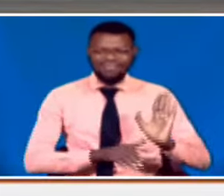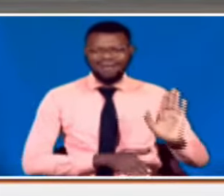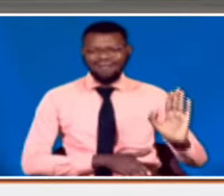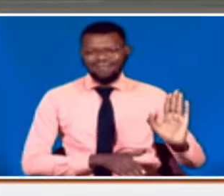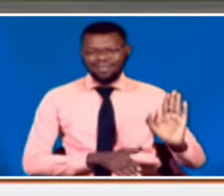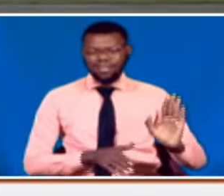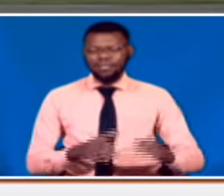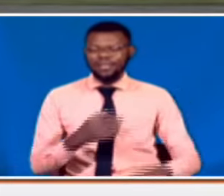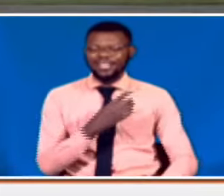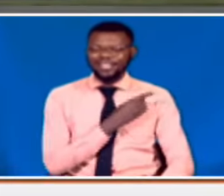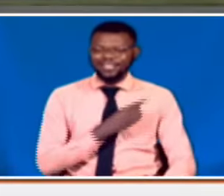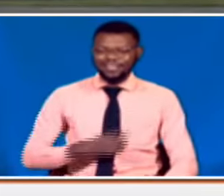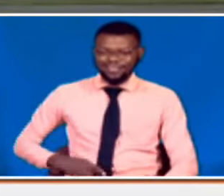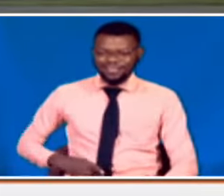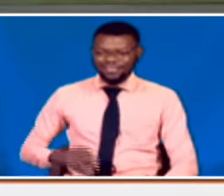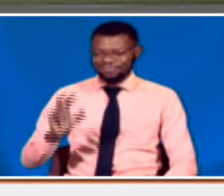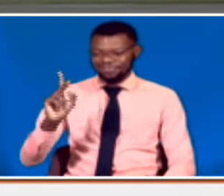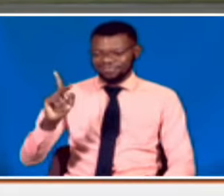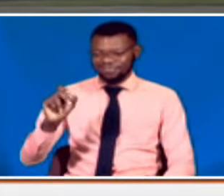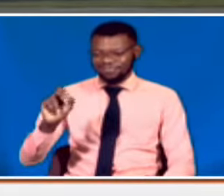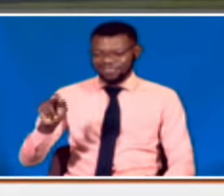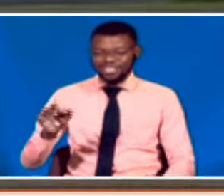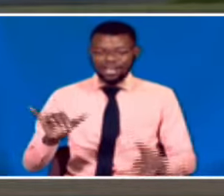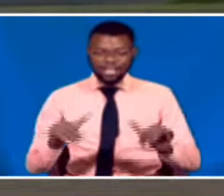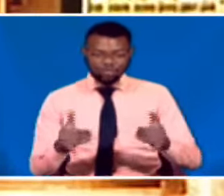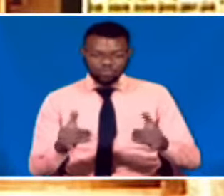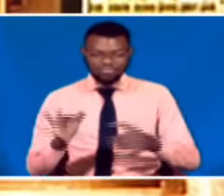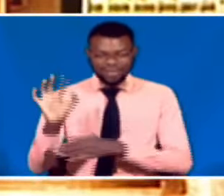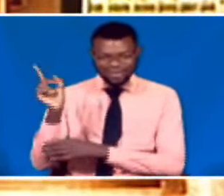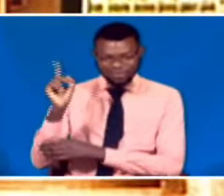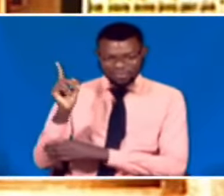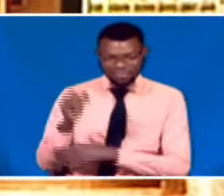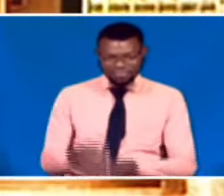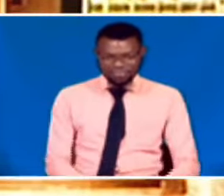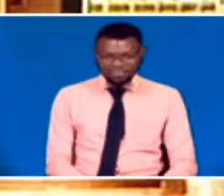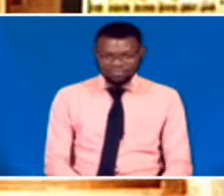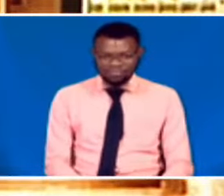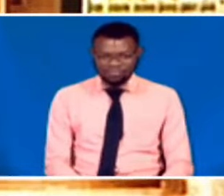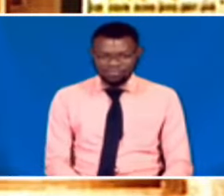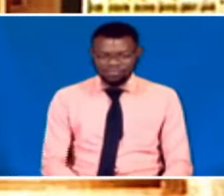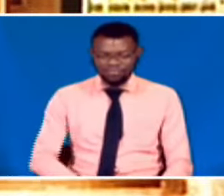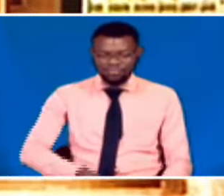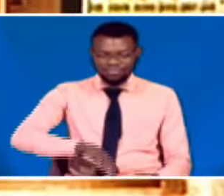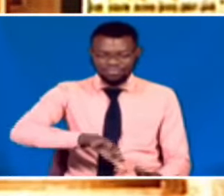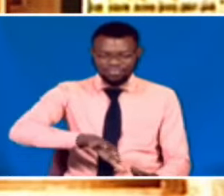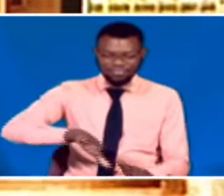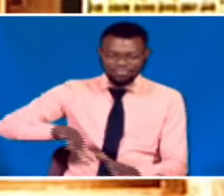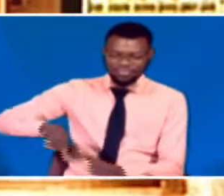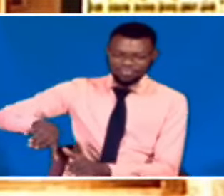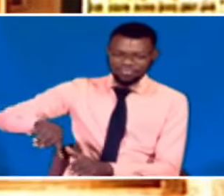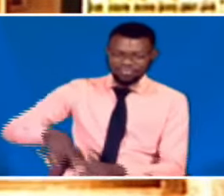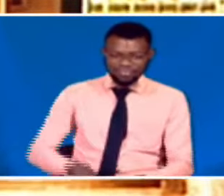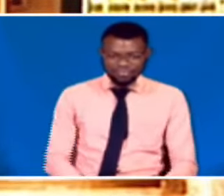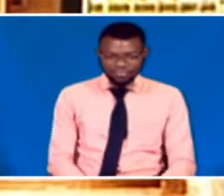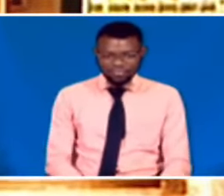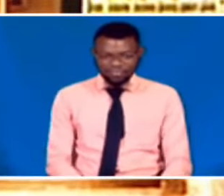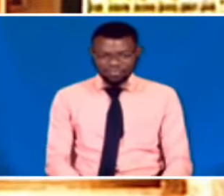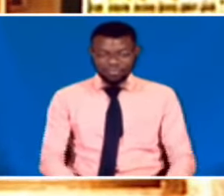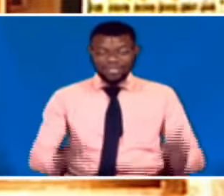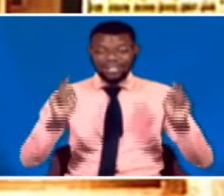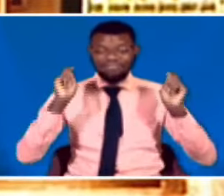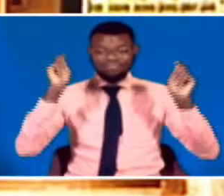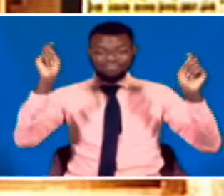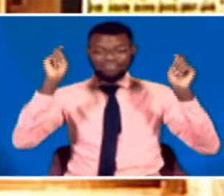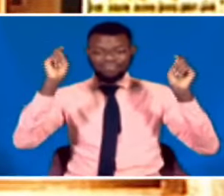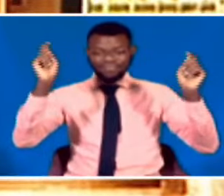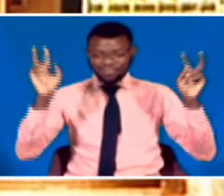Toka KTN News Nairobi. Na mtazamaji, tukiachana hayo maandamano ya amani yalishuhudiwa katika mji